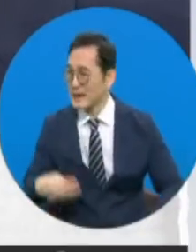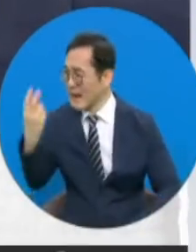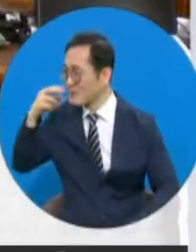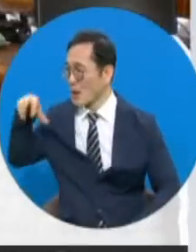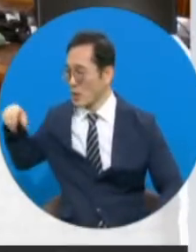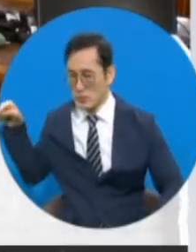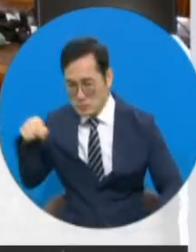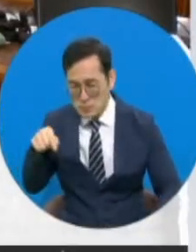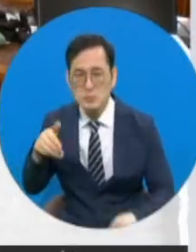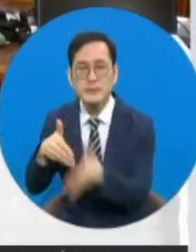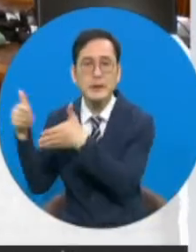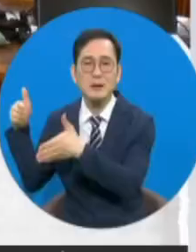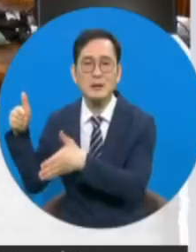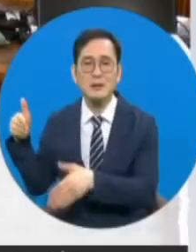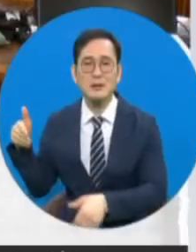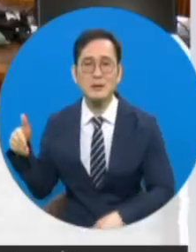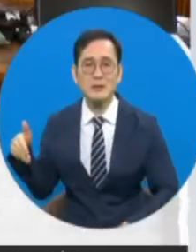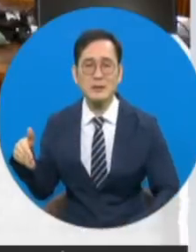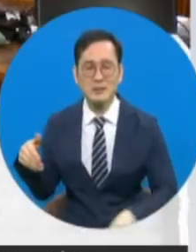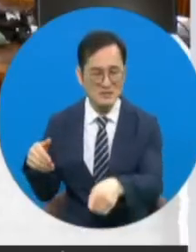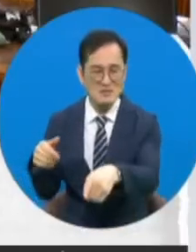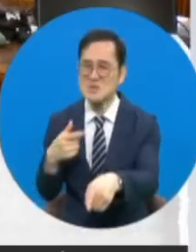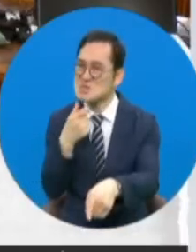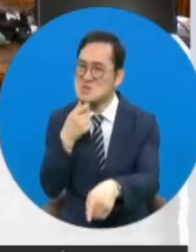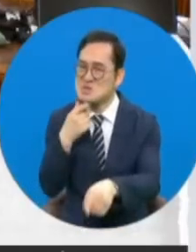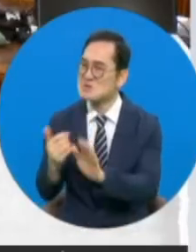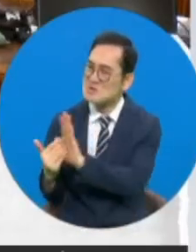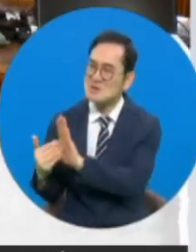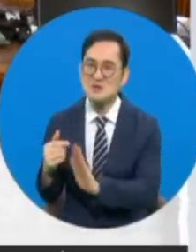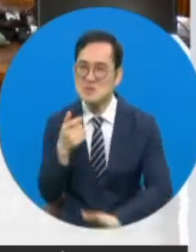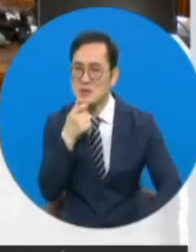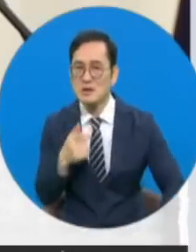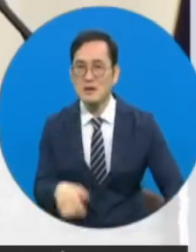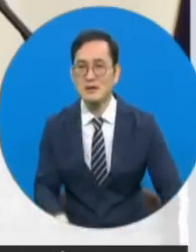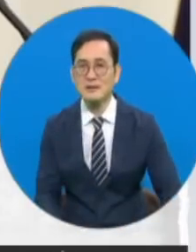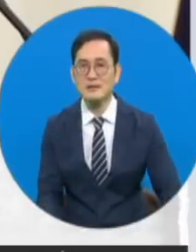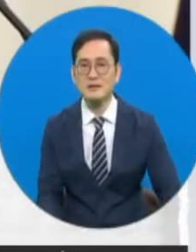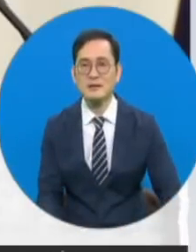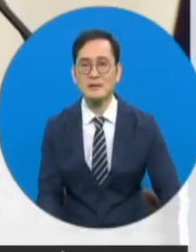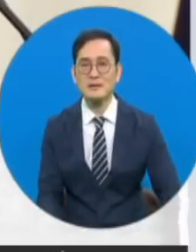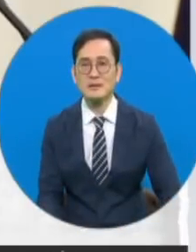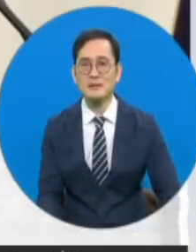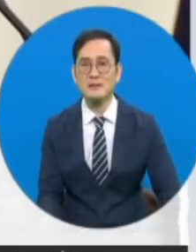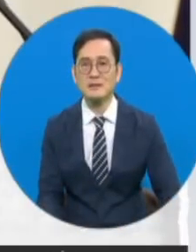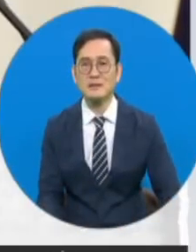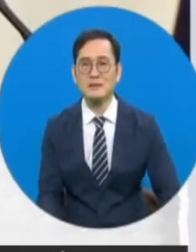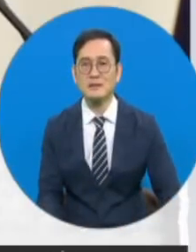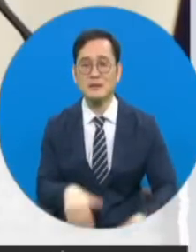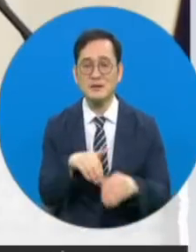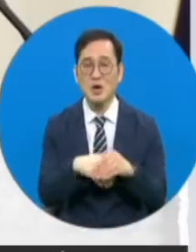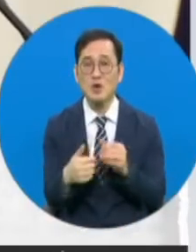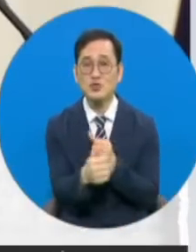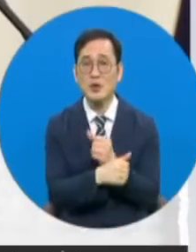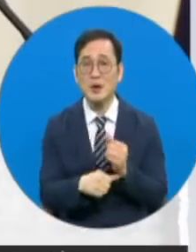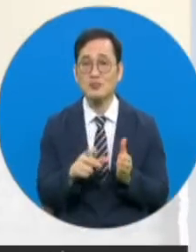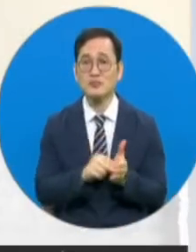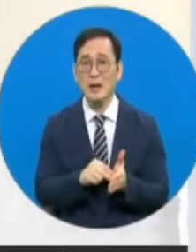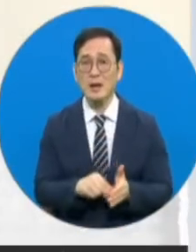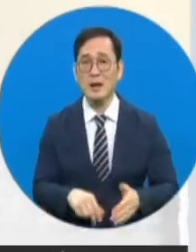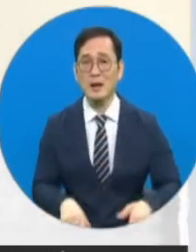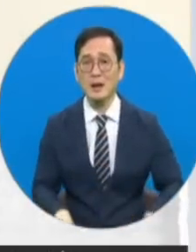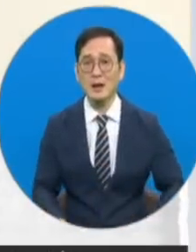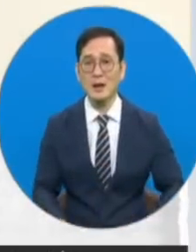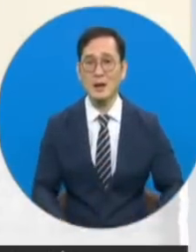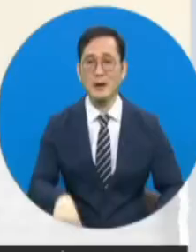받지 않겠다 그러고 입맛에 맞게 그때그때 골라가면서 성관위의 문제를 하나씩 해결할 정도로 지금 사태가